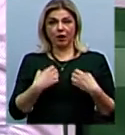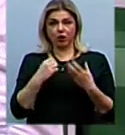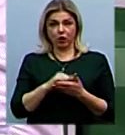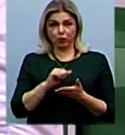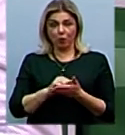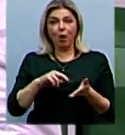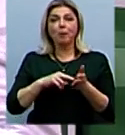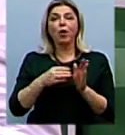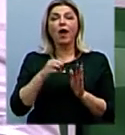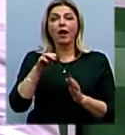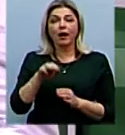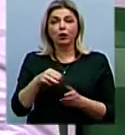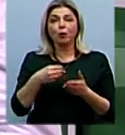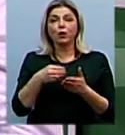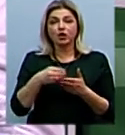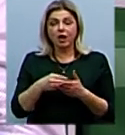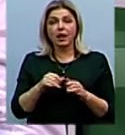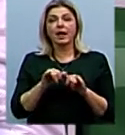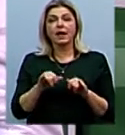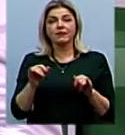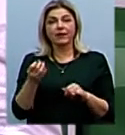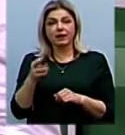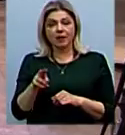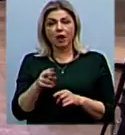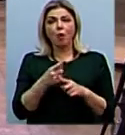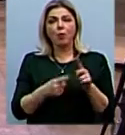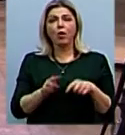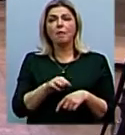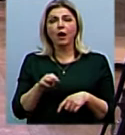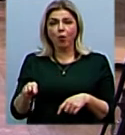проект бюджета, и там вот бюджет развития